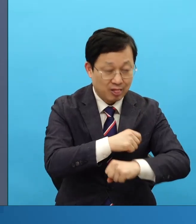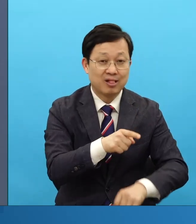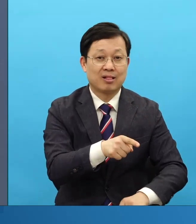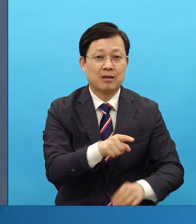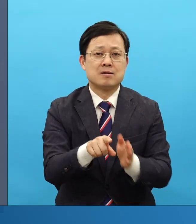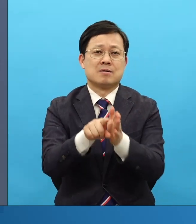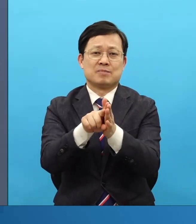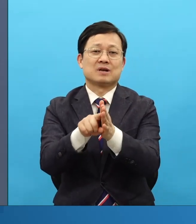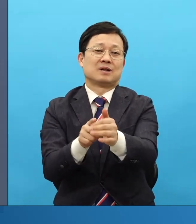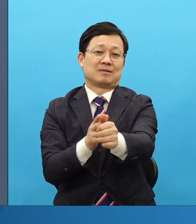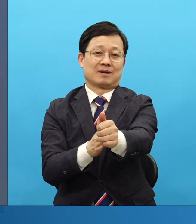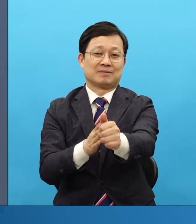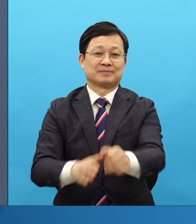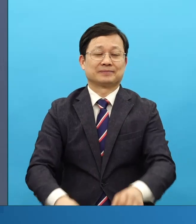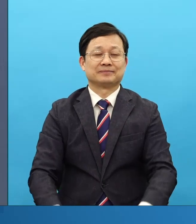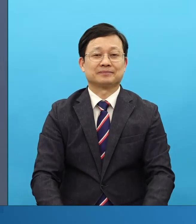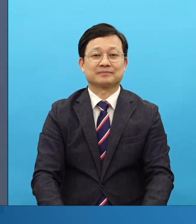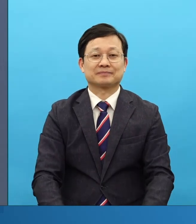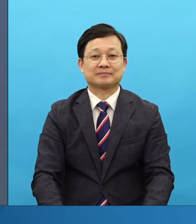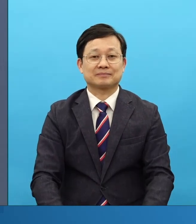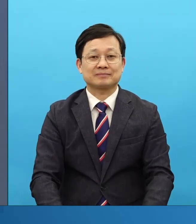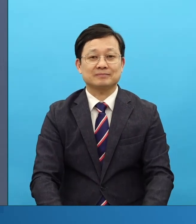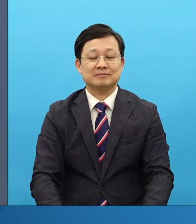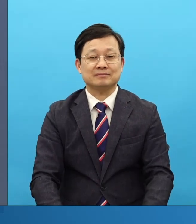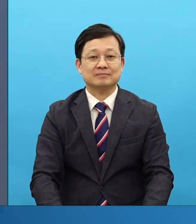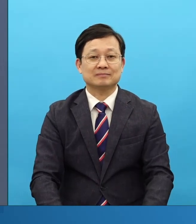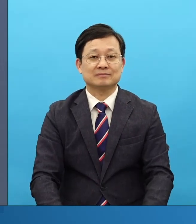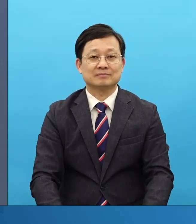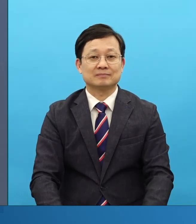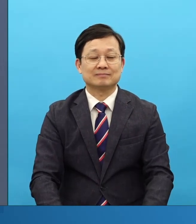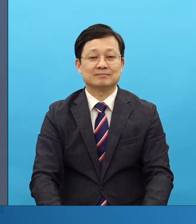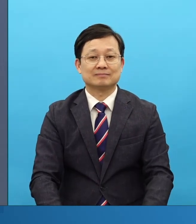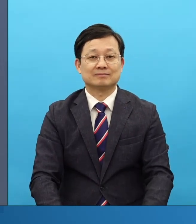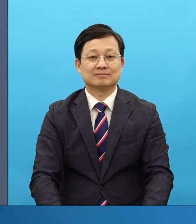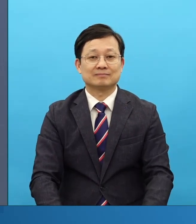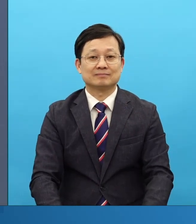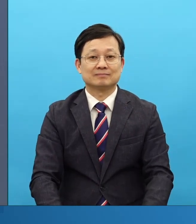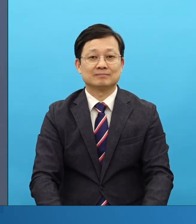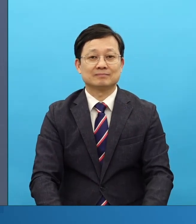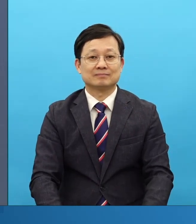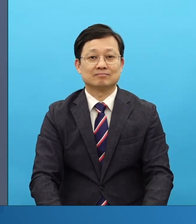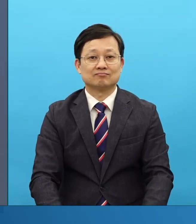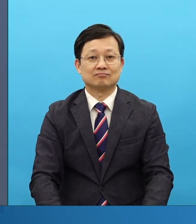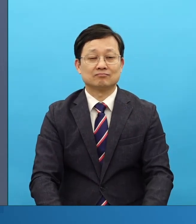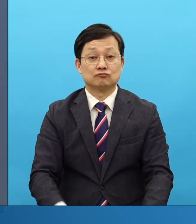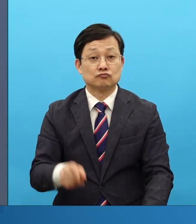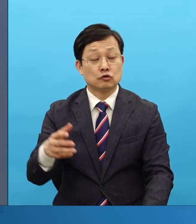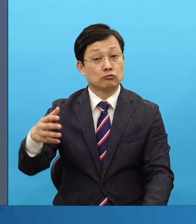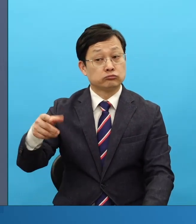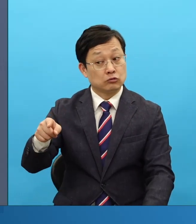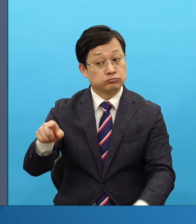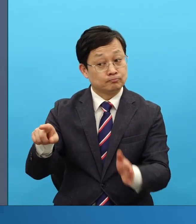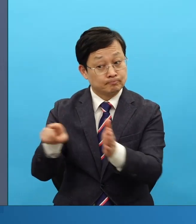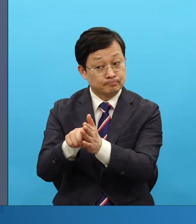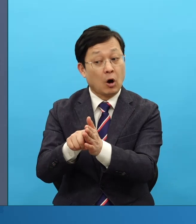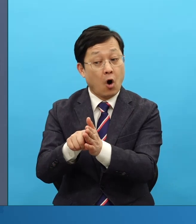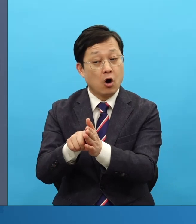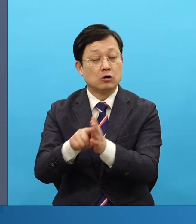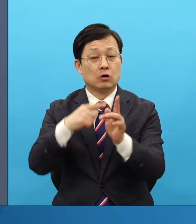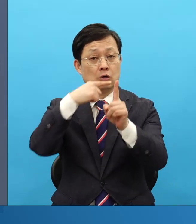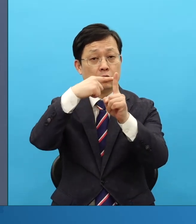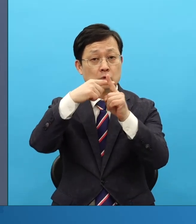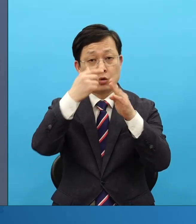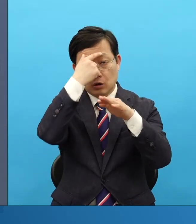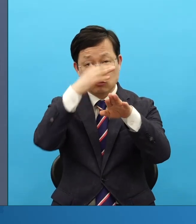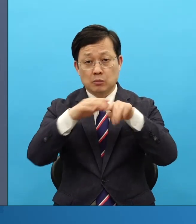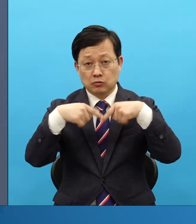믿으셔야 됩니다. completely destroyed. And the moment that you say amen, the moment that you believe, all the force of darkness will 그거 하려고 crumble. 주일날 교회 오는 거요. And for that, that's why you 그렇죠. come to church